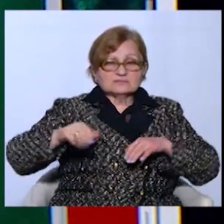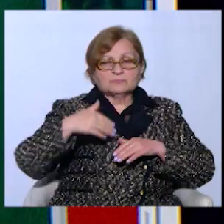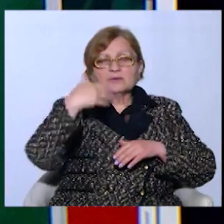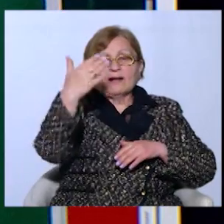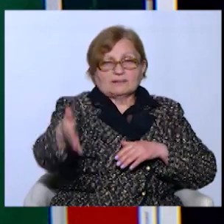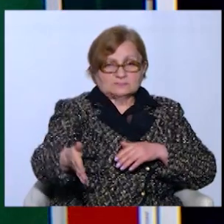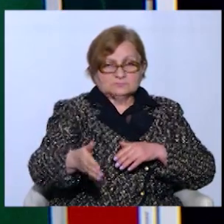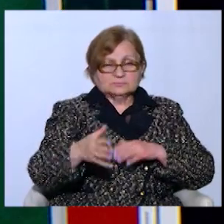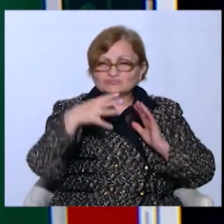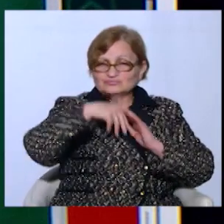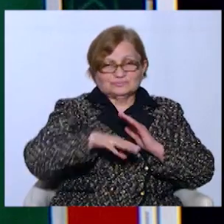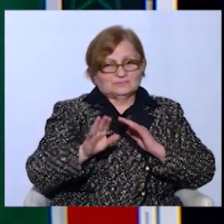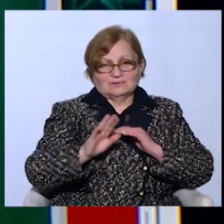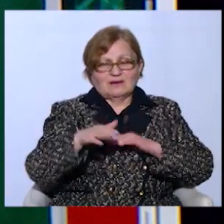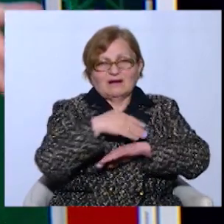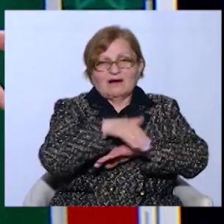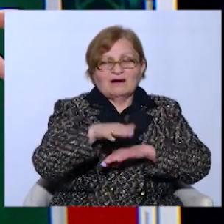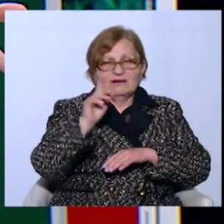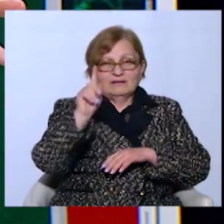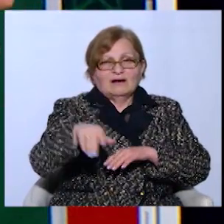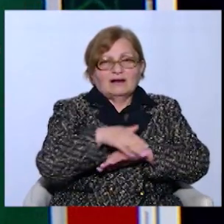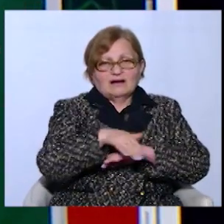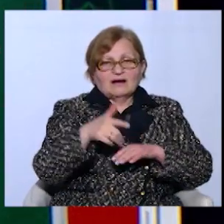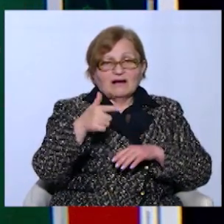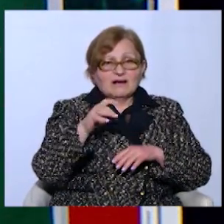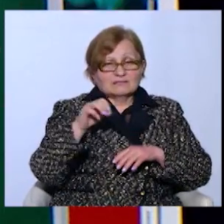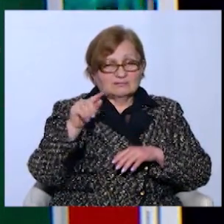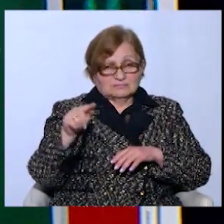საზღვარს გარეთ არის, ანუ გარეთ არეშია.